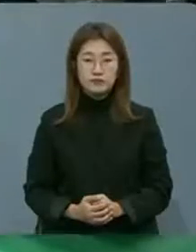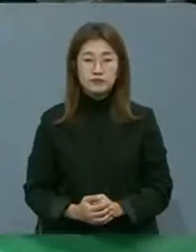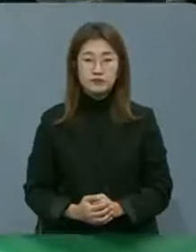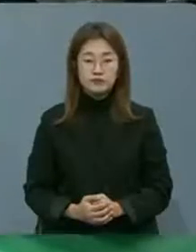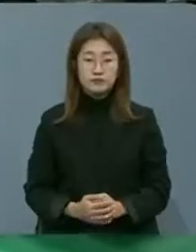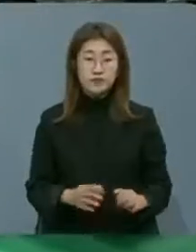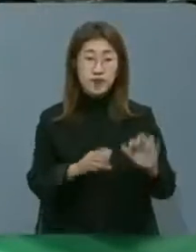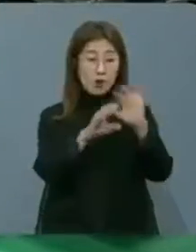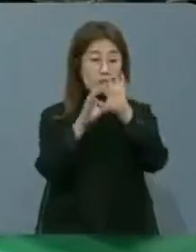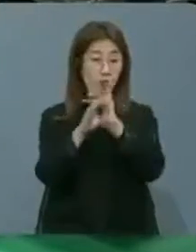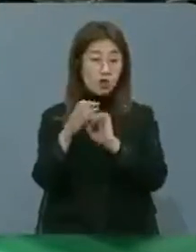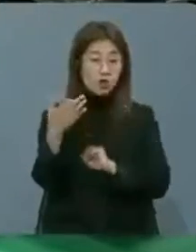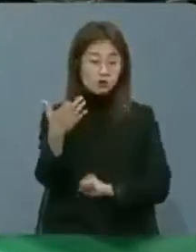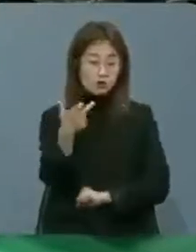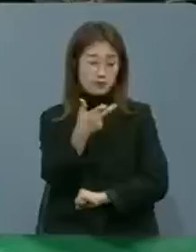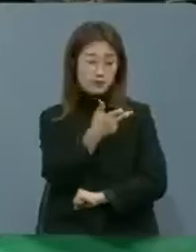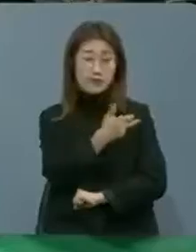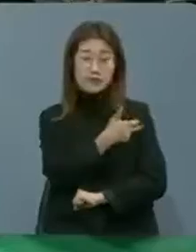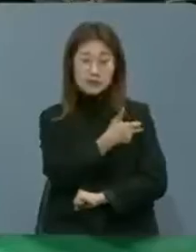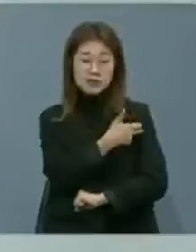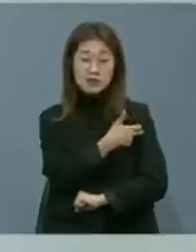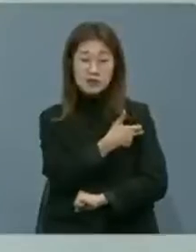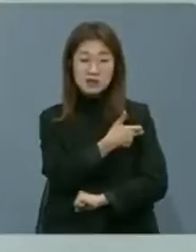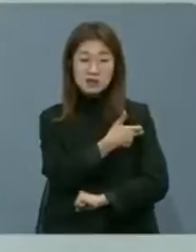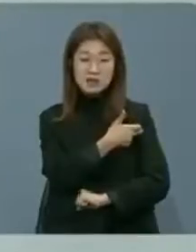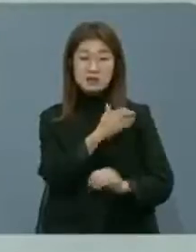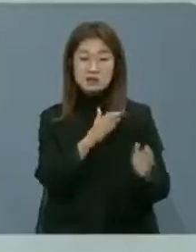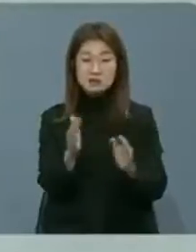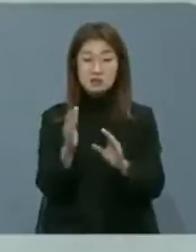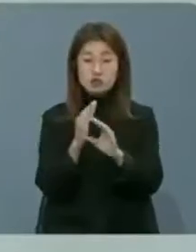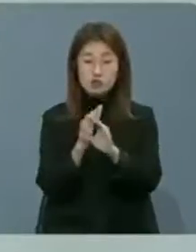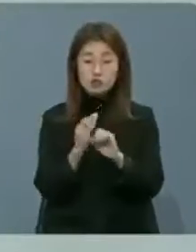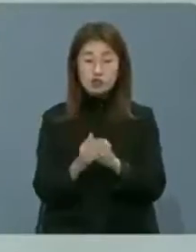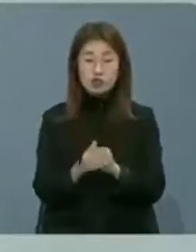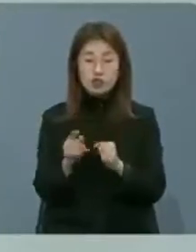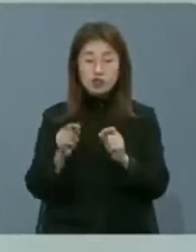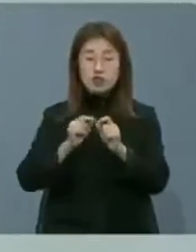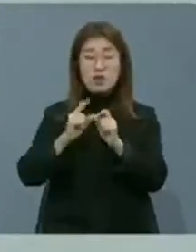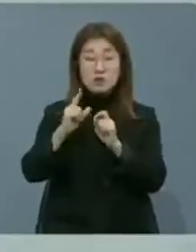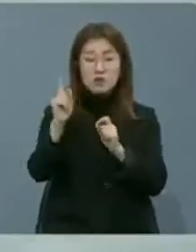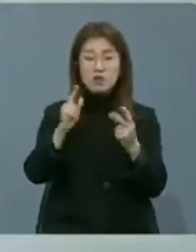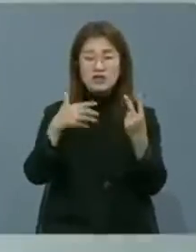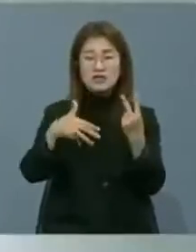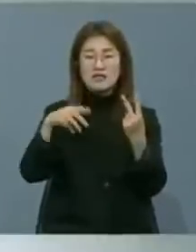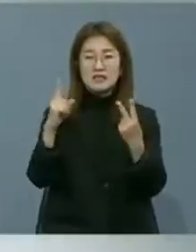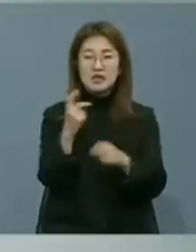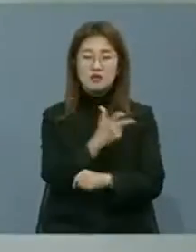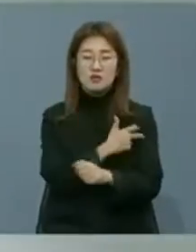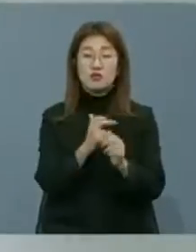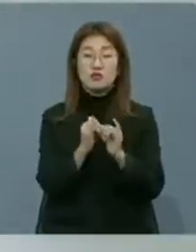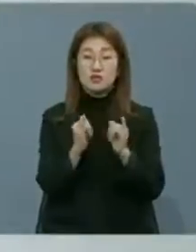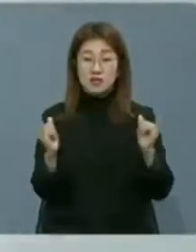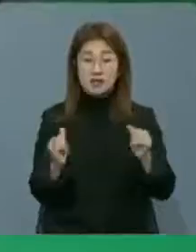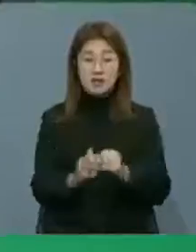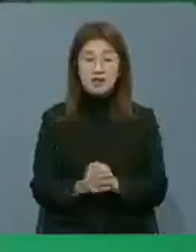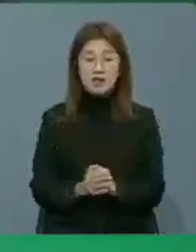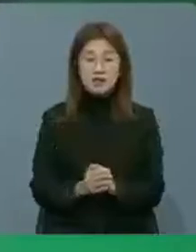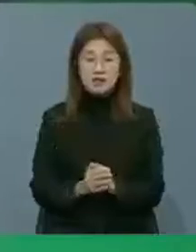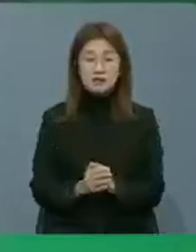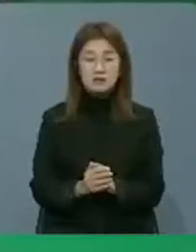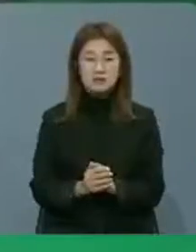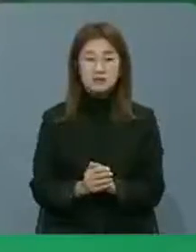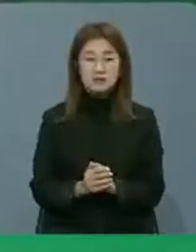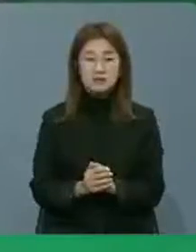코론 알고 백신을 맞으러 온 사람들 이들 대부분이 2차 접종 잡니다 기름